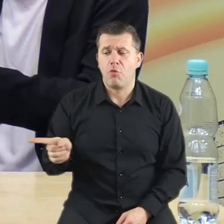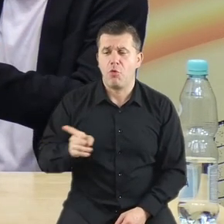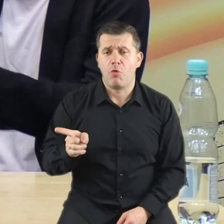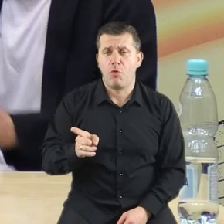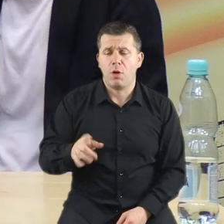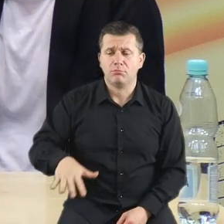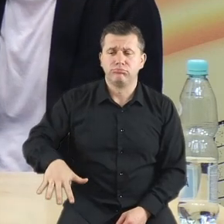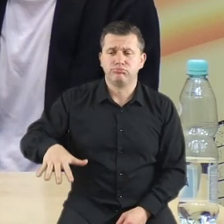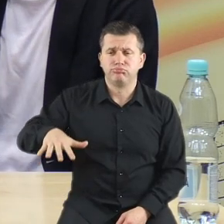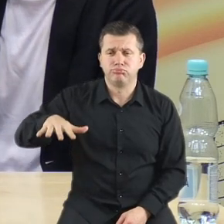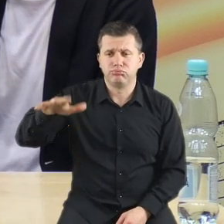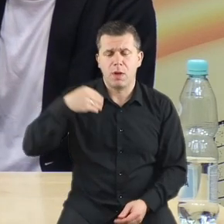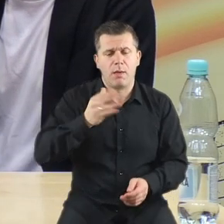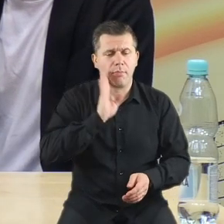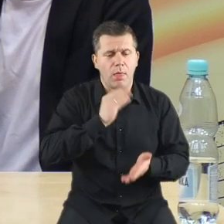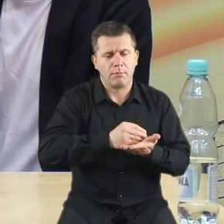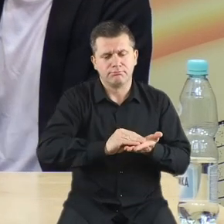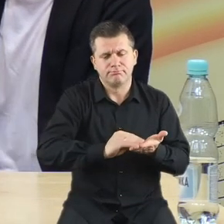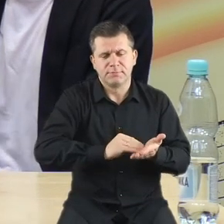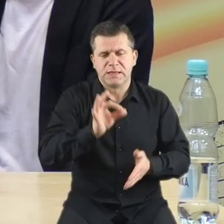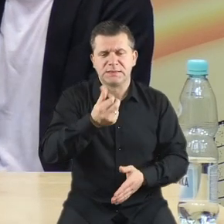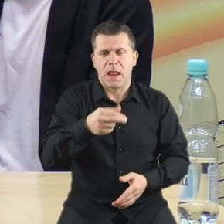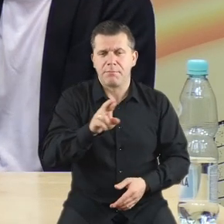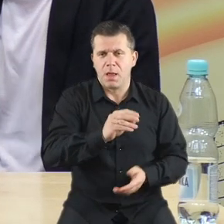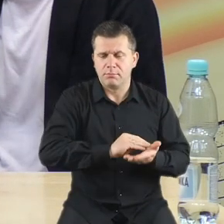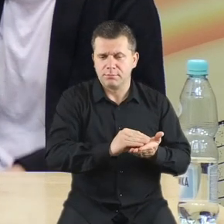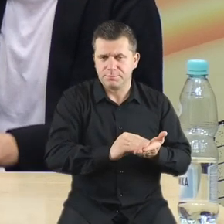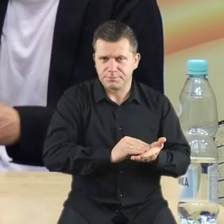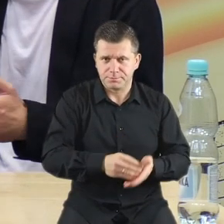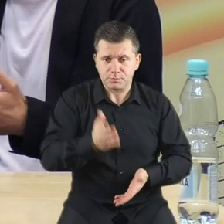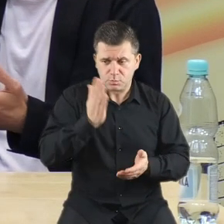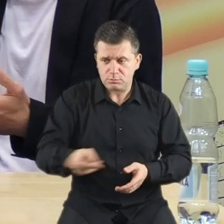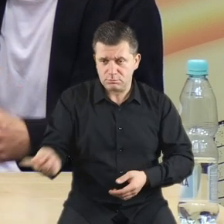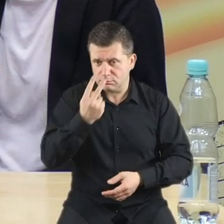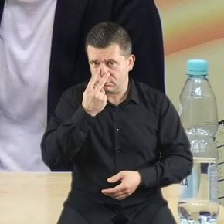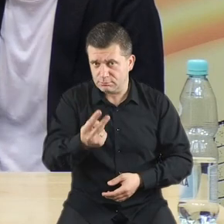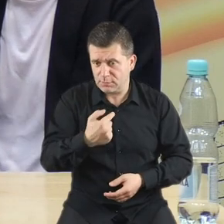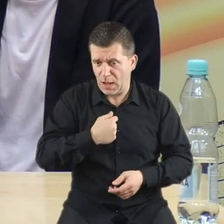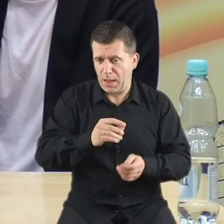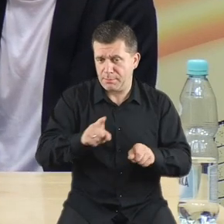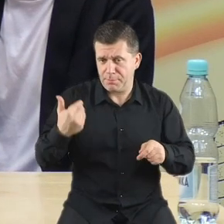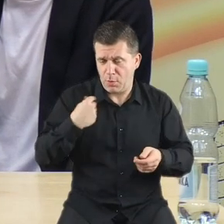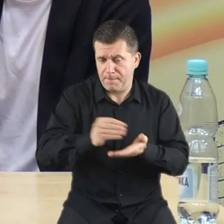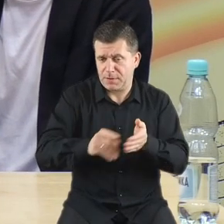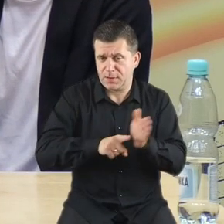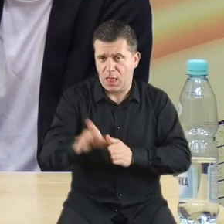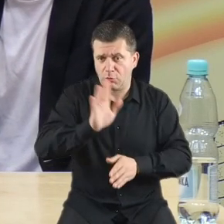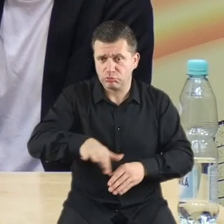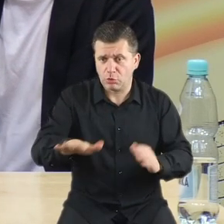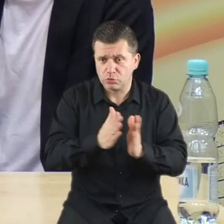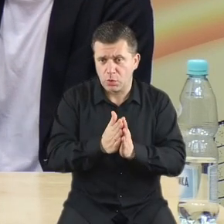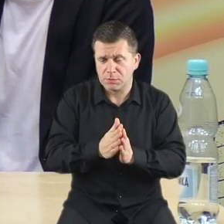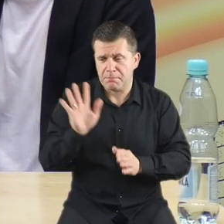dorastali, ja wciąż pisałem tego Stramera. I jak już się zorientowali, że też coś pisałem dla dzieci, to już tam 5-6